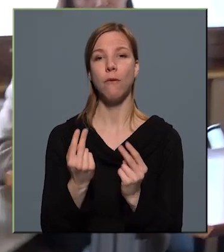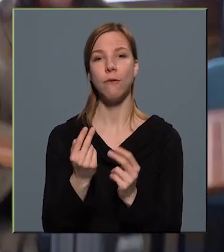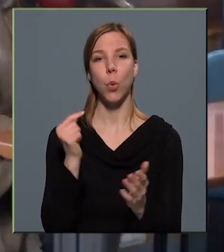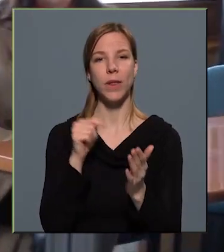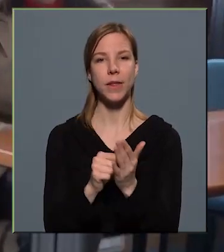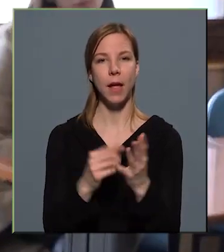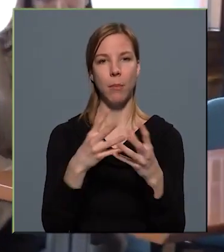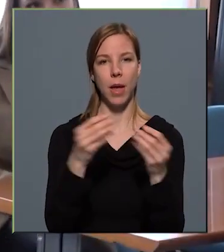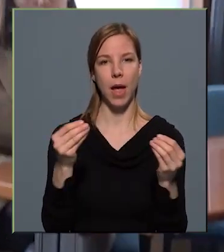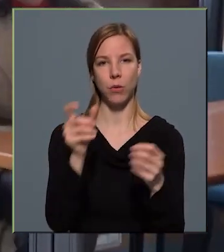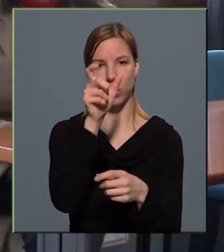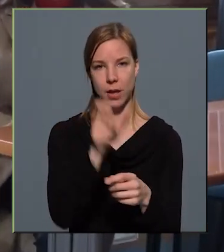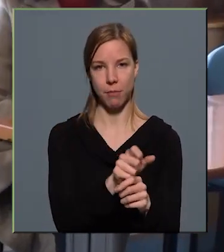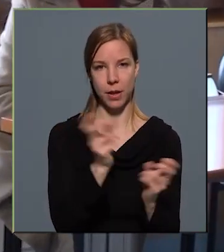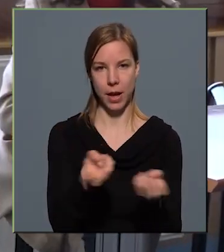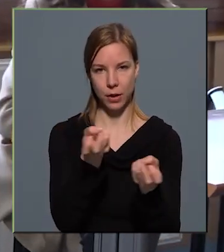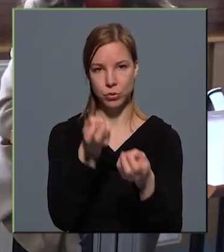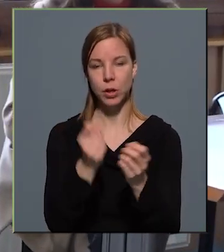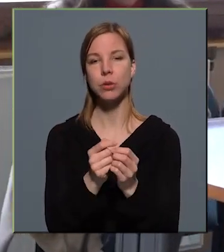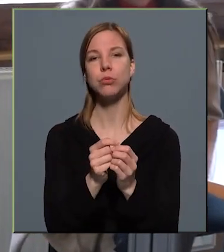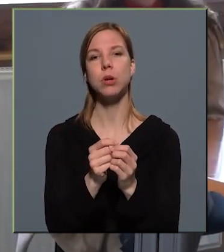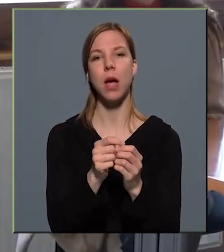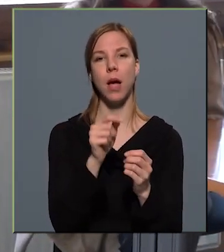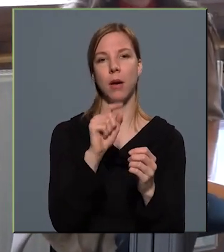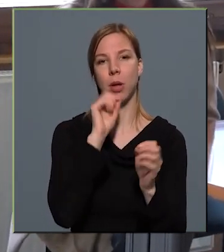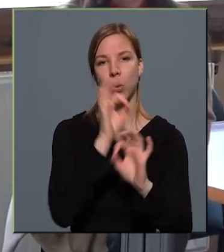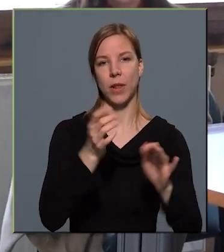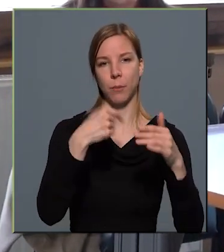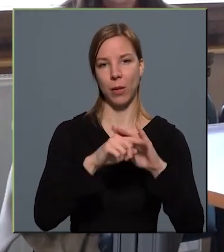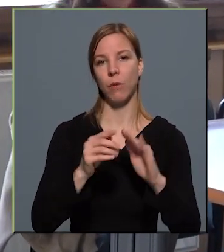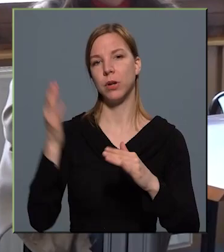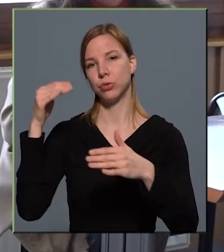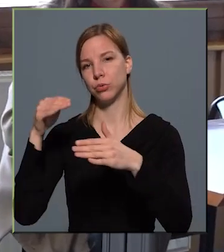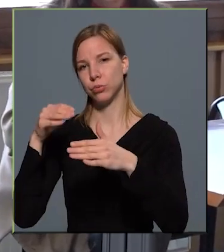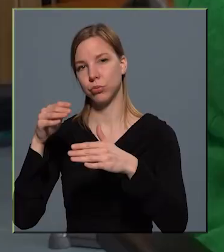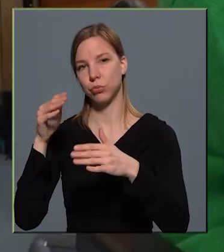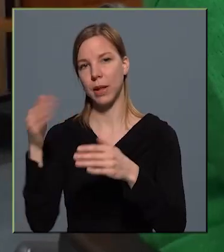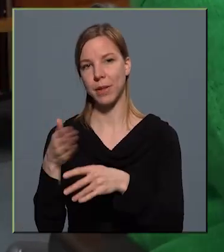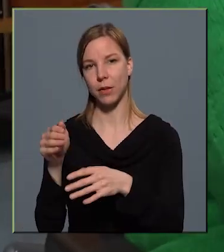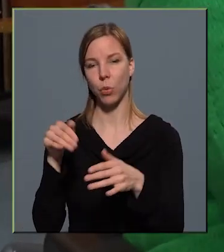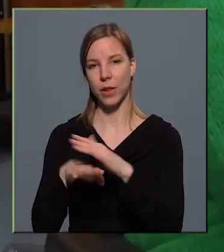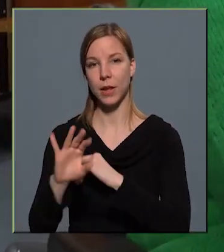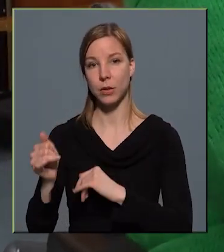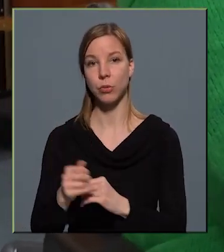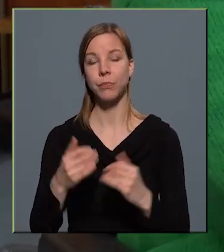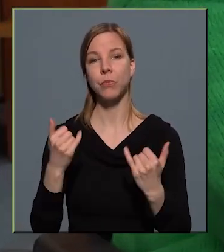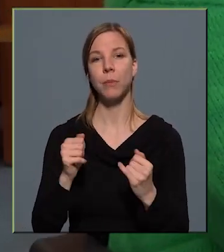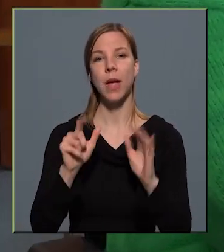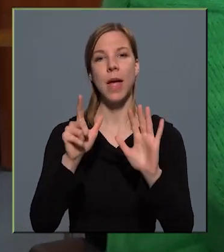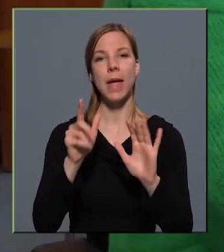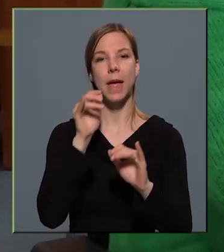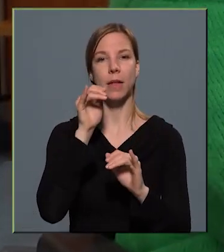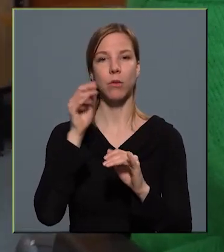belül, illetve adott esetben nemzetközi segítségnyújtás is. Jelenleg 7 külföldi bevetésen